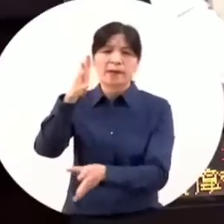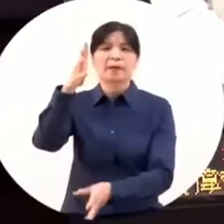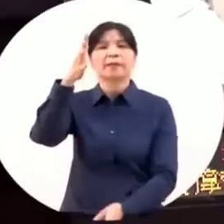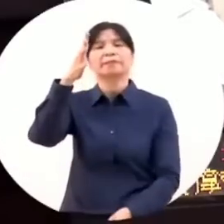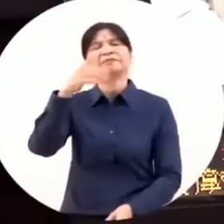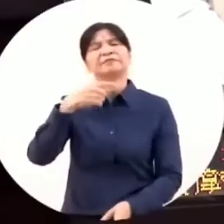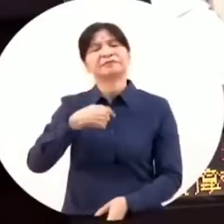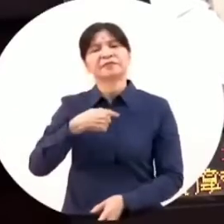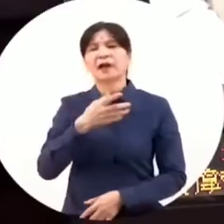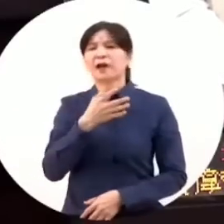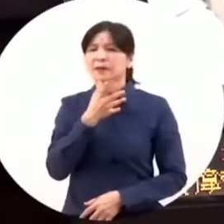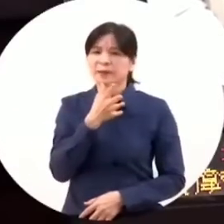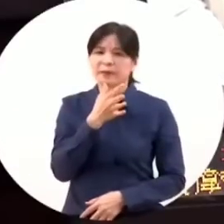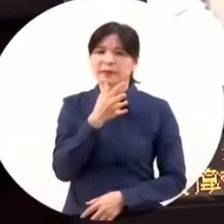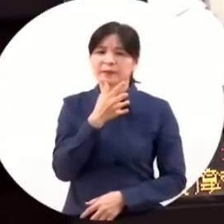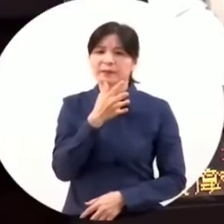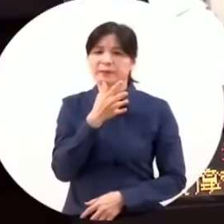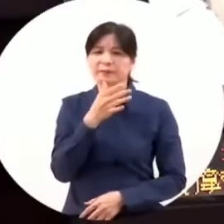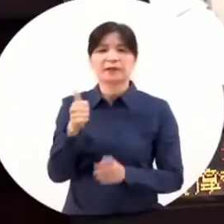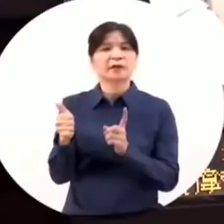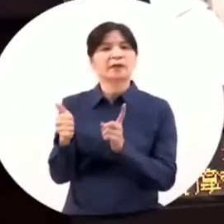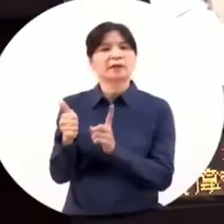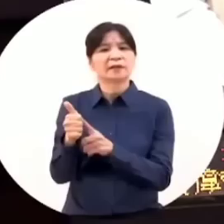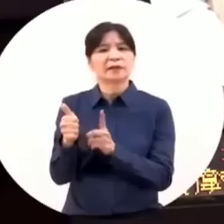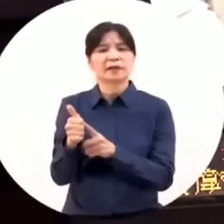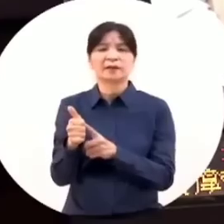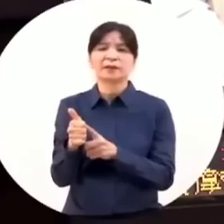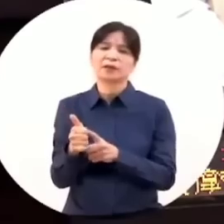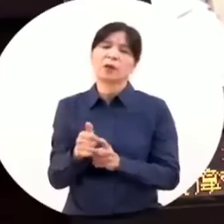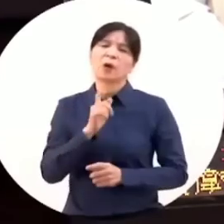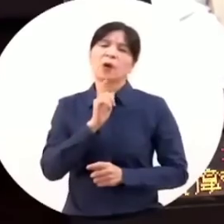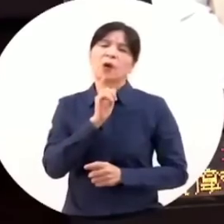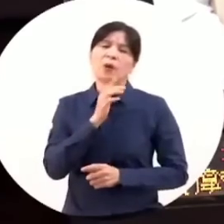有没有认为他项羽舞剑？意在沛公啊，